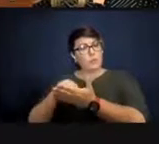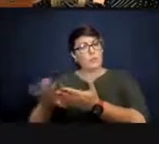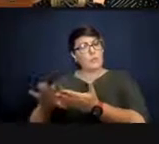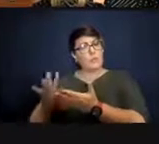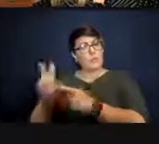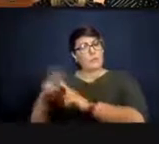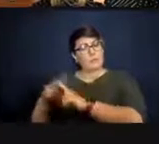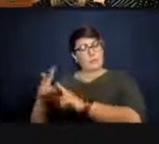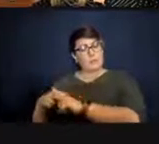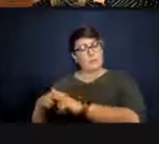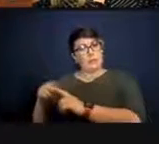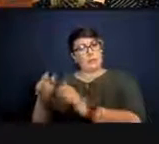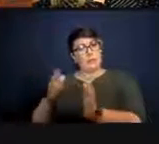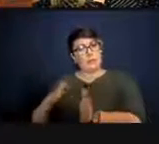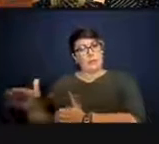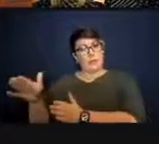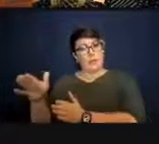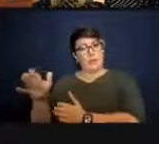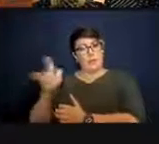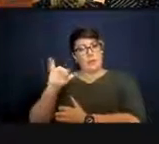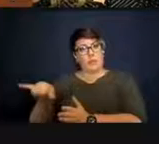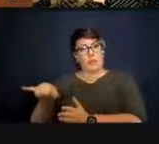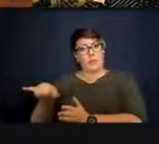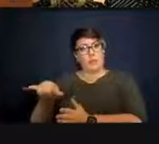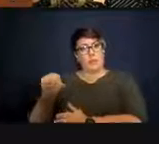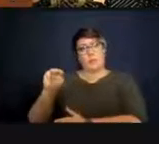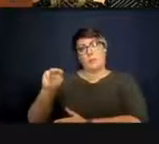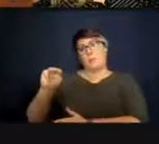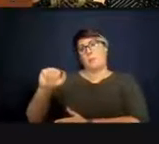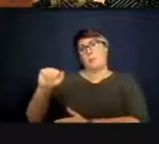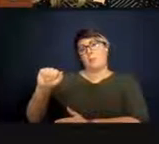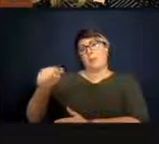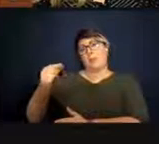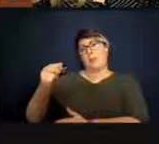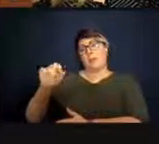تحدثنا عنها وفقا لخطة الطلاب